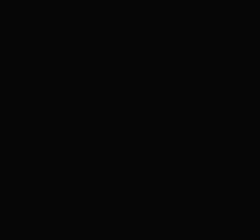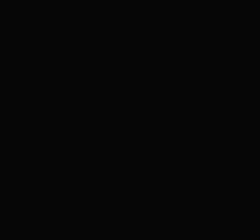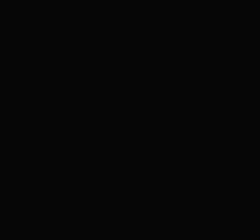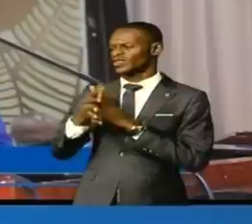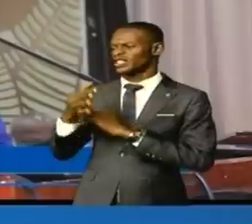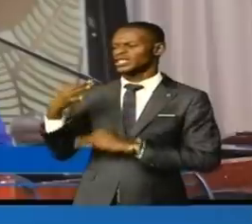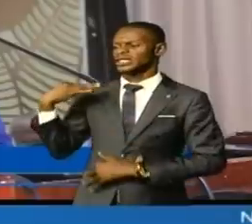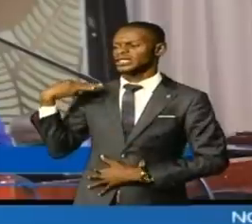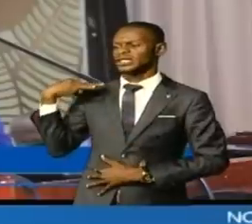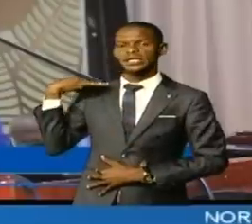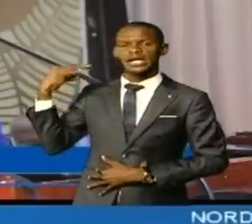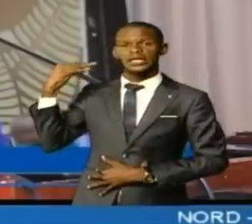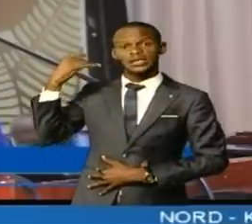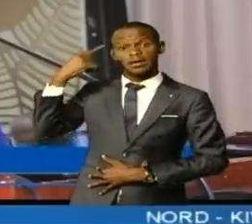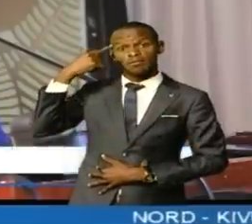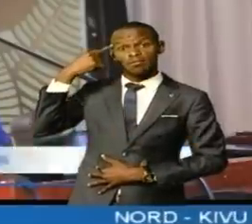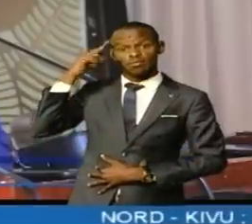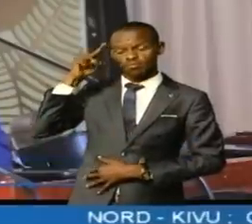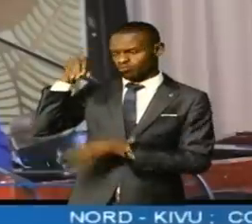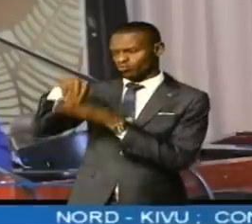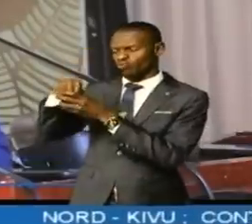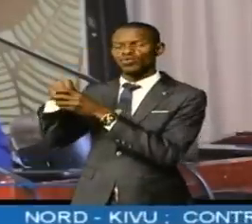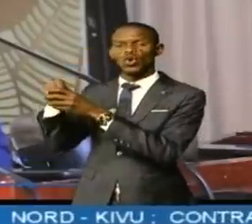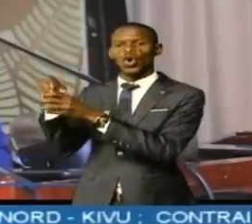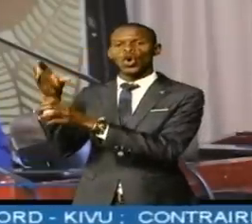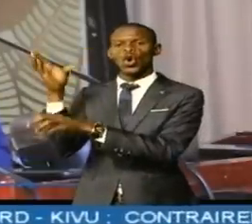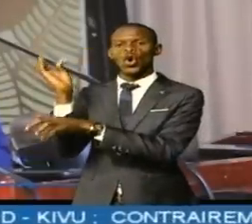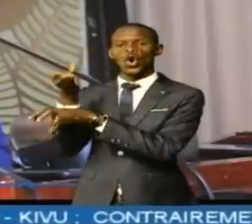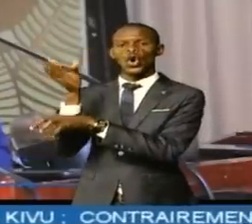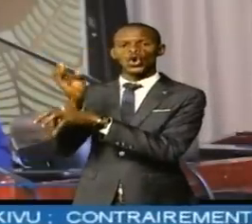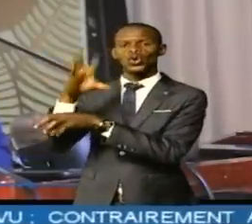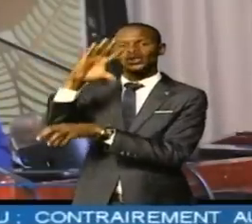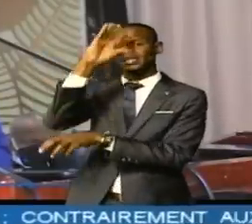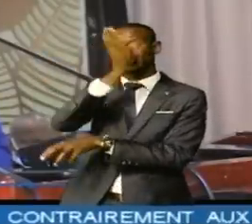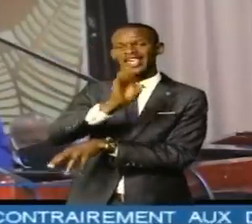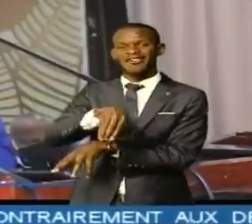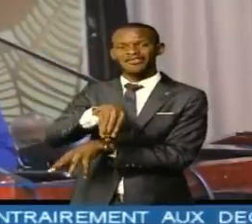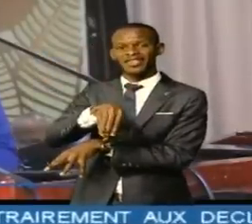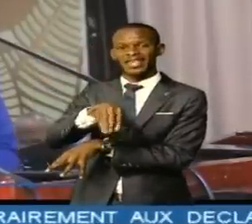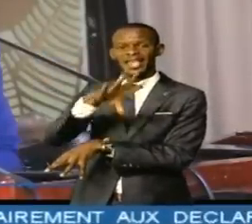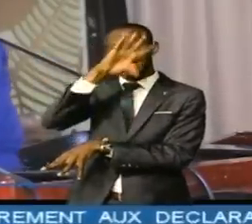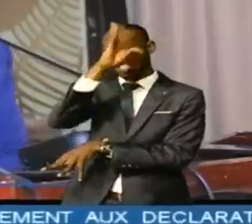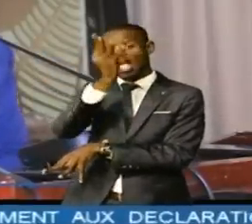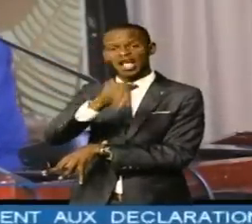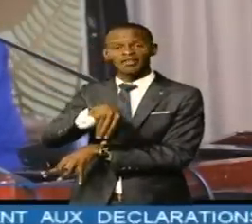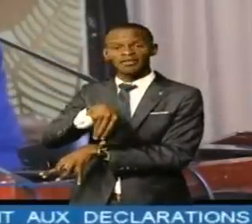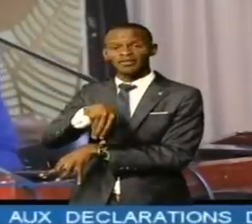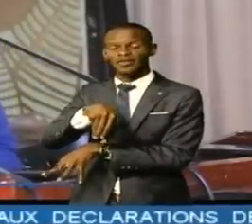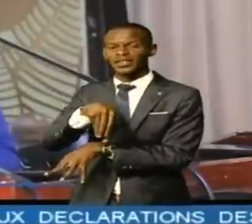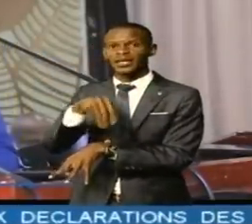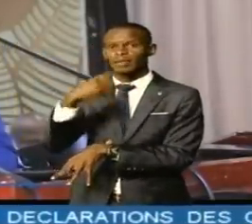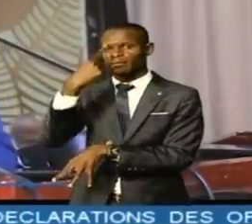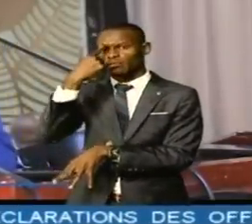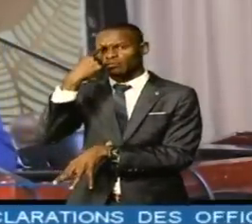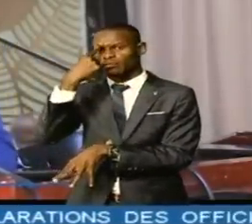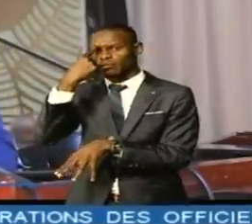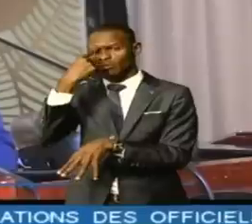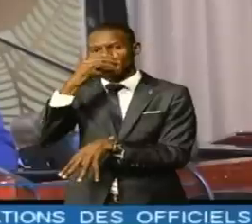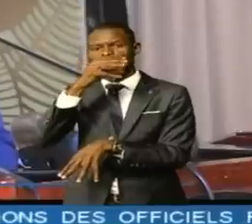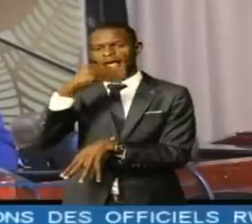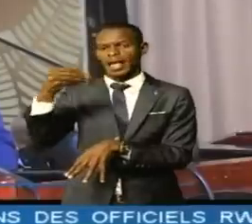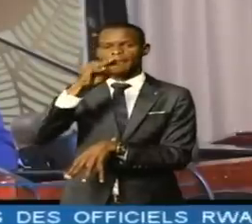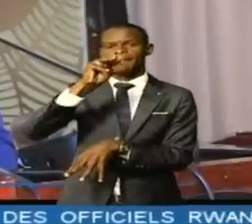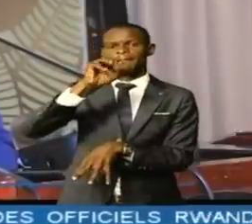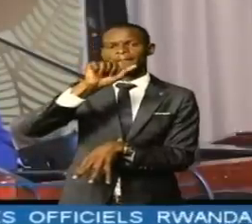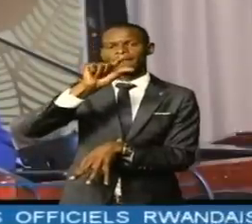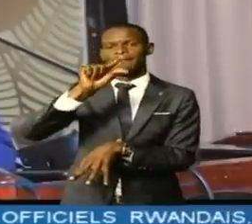La vision du président de la République, son Excellence Félix Antoine Tshisekedi Tshilombo, chef de l'État, qui, tout en